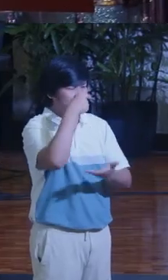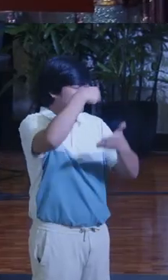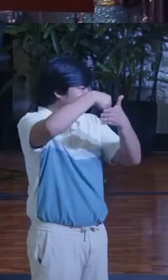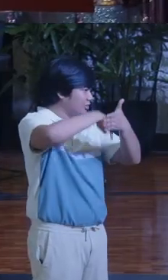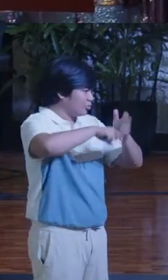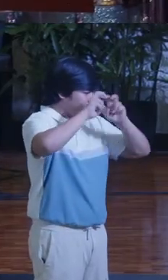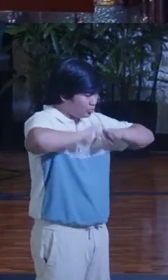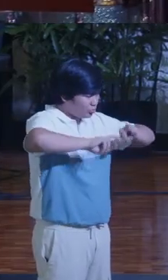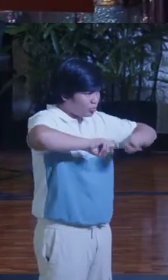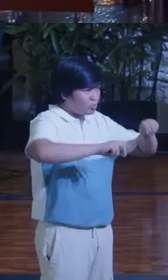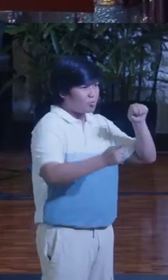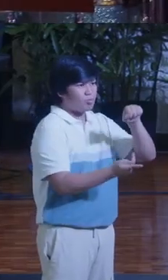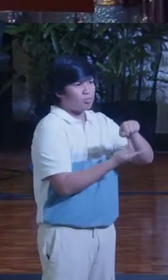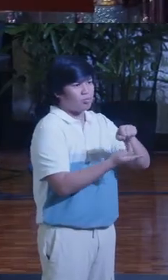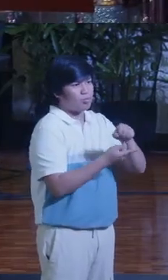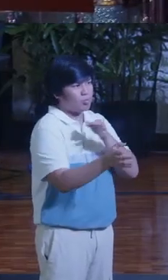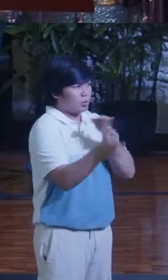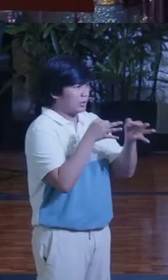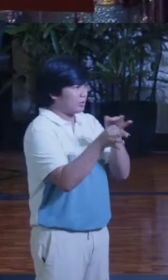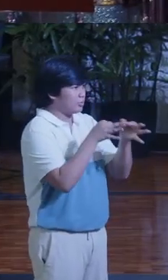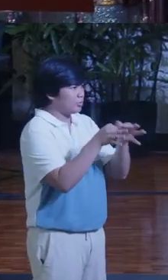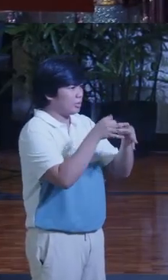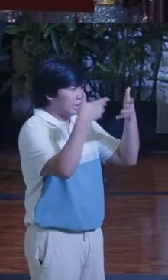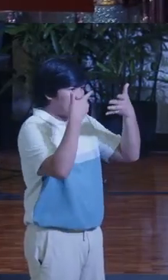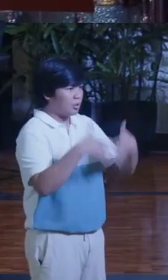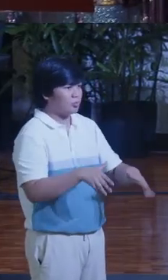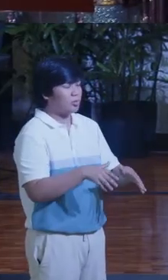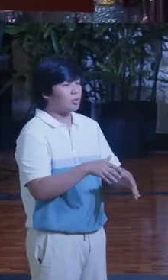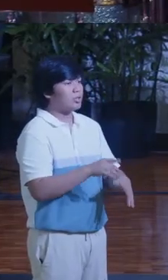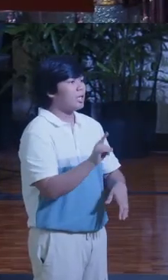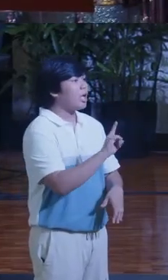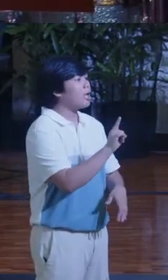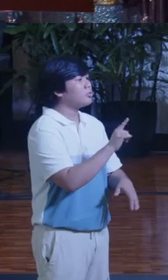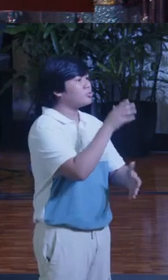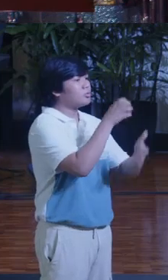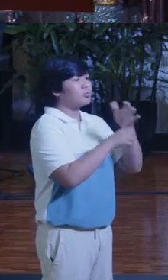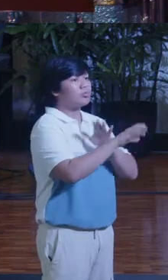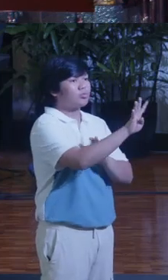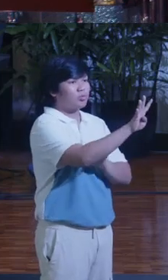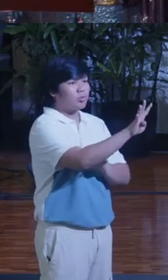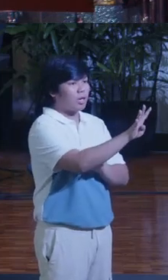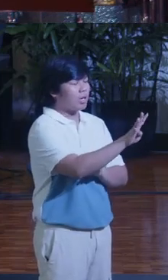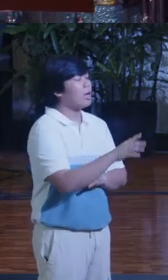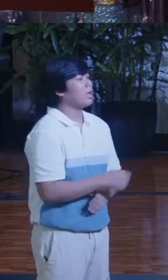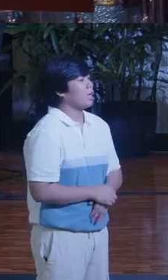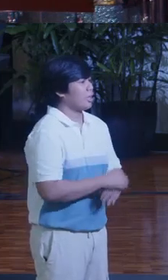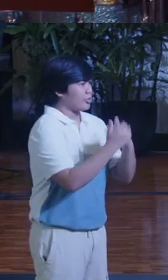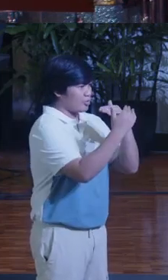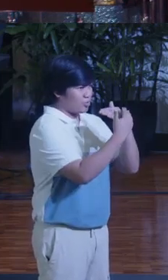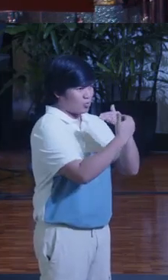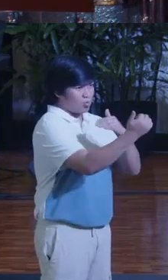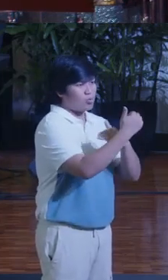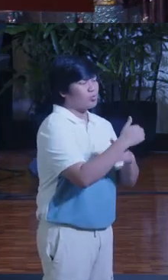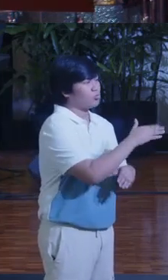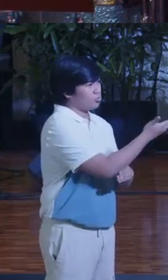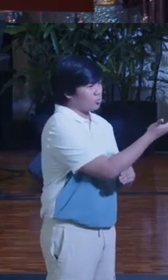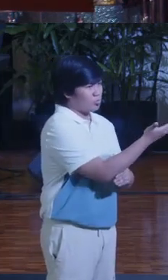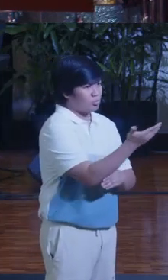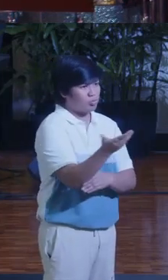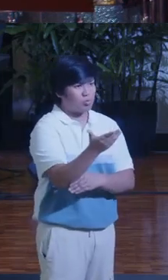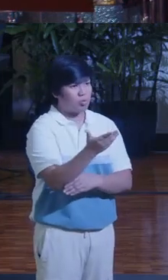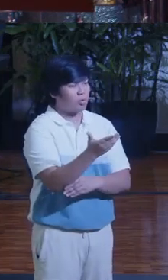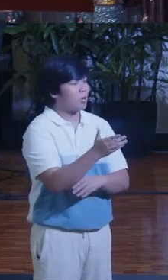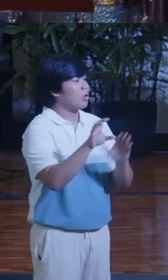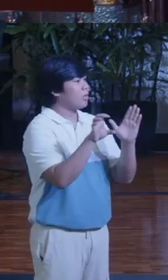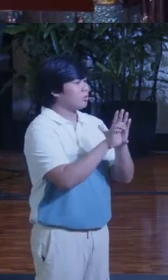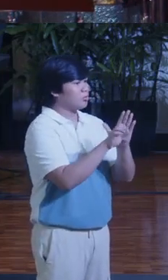Paul. At ang chapter 4 ay mostly kanyang panawagan at mga ilustrasyon para sa